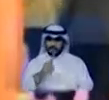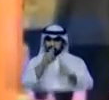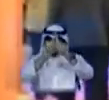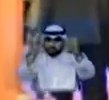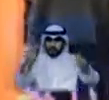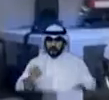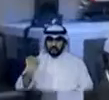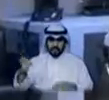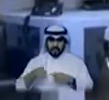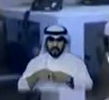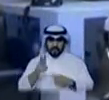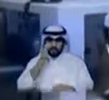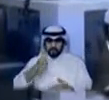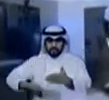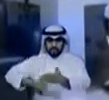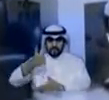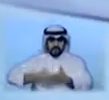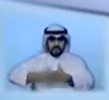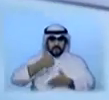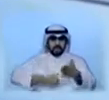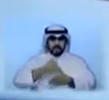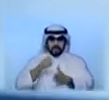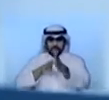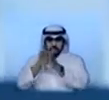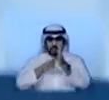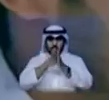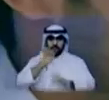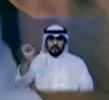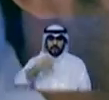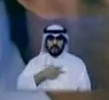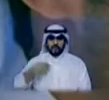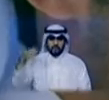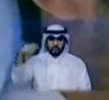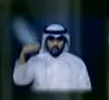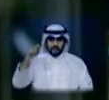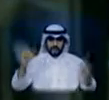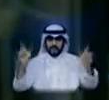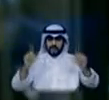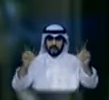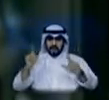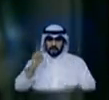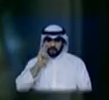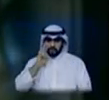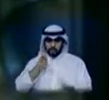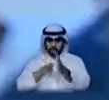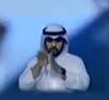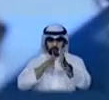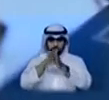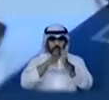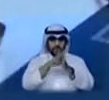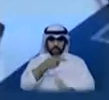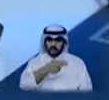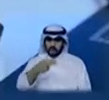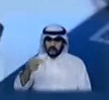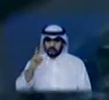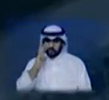عن إنجازات وزارة الإعلام على مستوى تحديث البنية التحتية للإنتاج السمعي والبصري وتطوير المضامين، ما زاد في